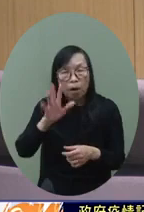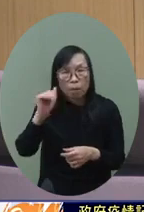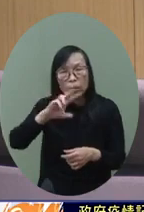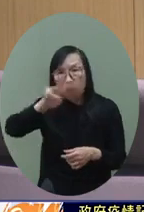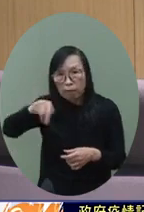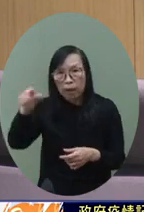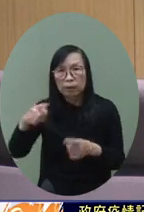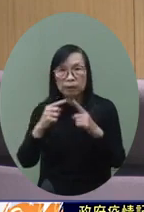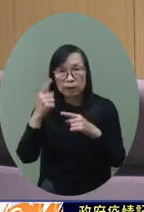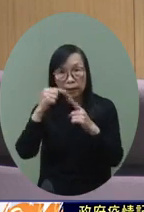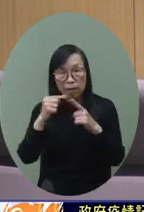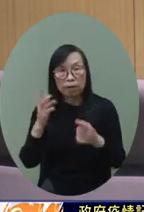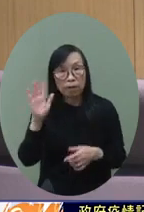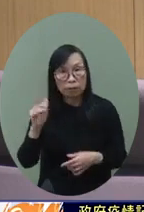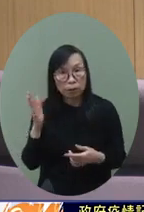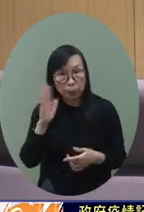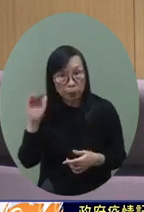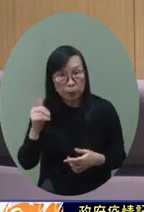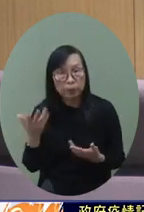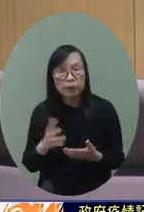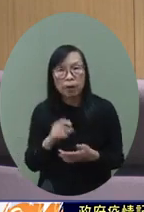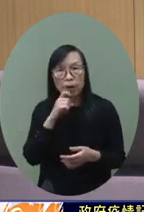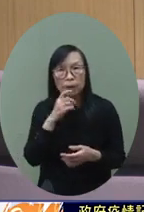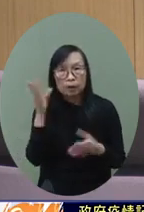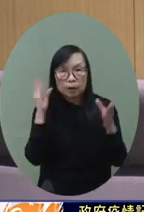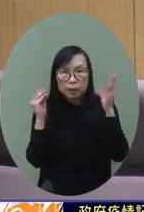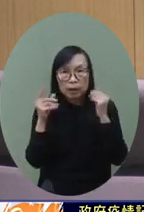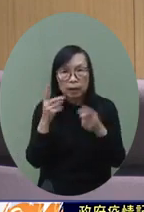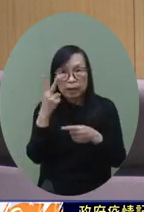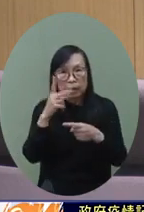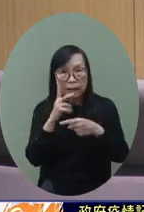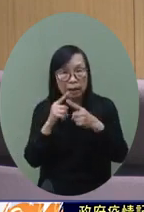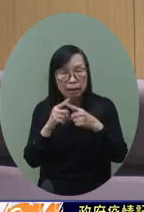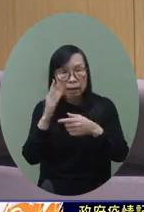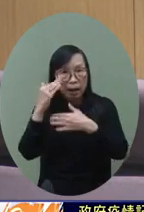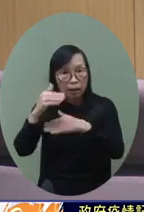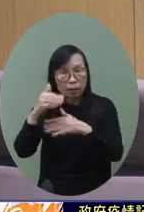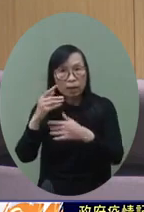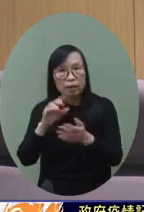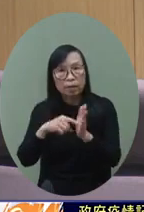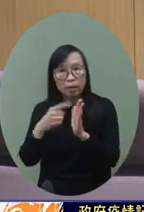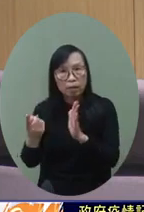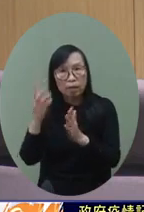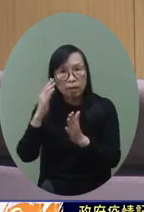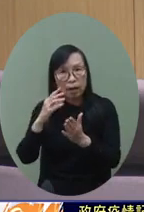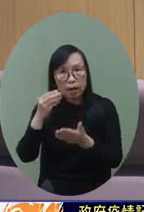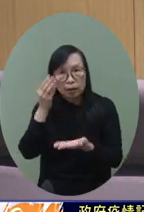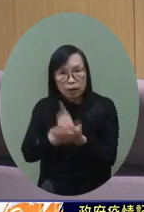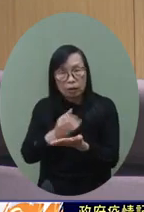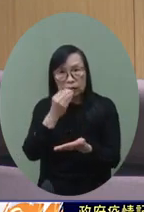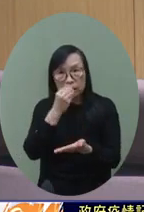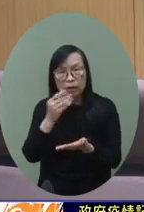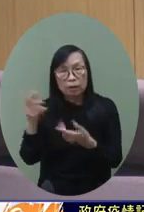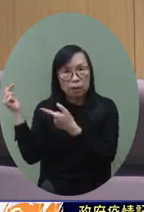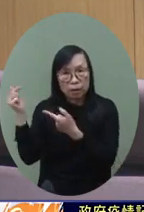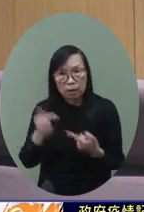人咧？咁最後就係想問有消息就話咧，二人限聚令同晚市禁堂食嘅防疫措施咧，即係會維